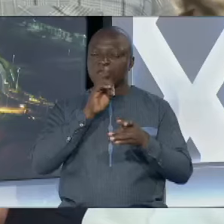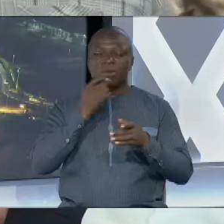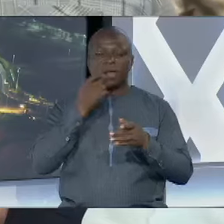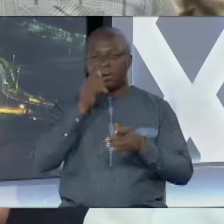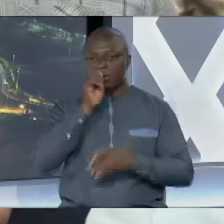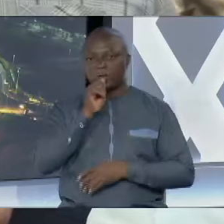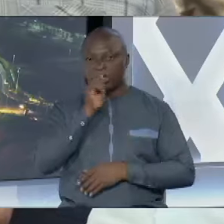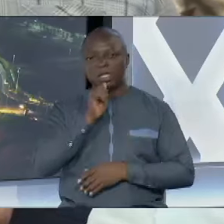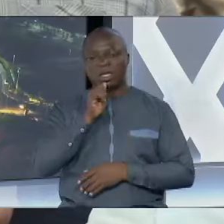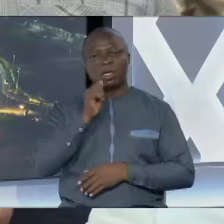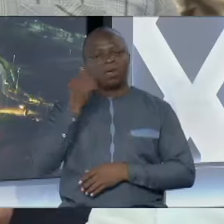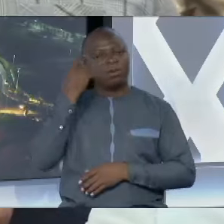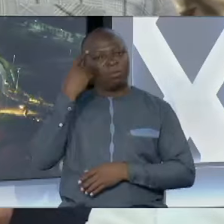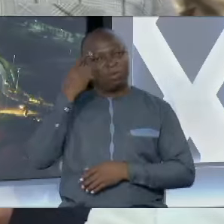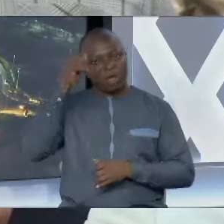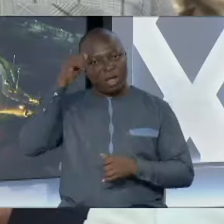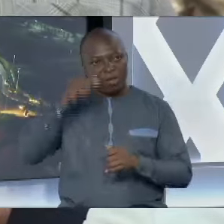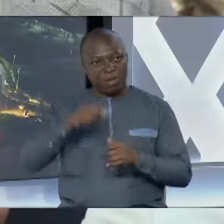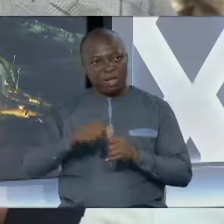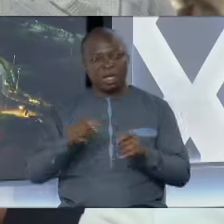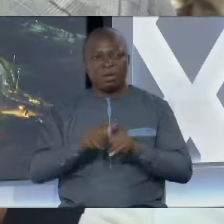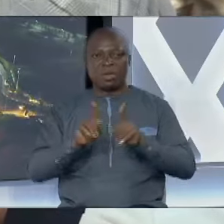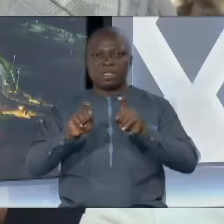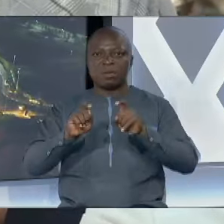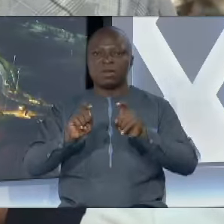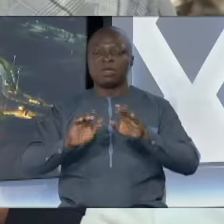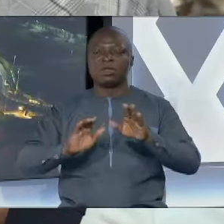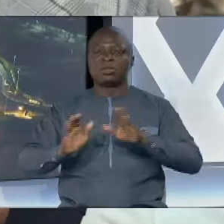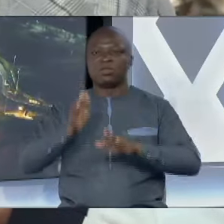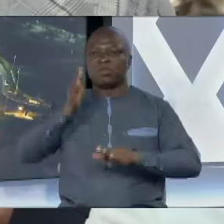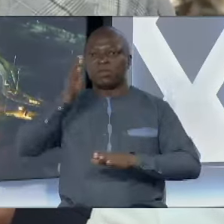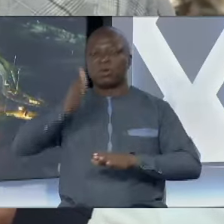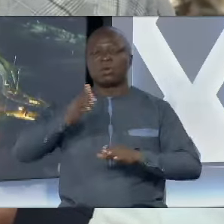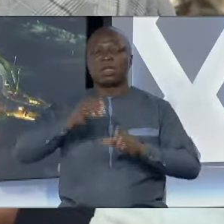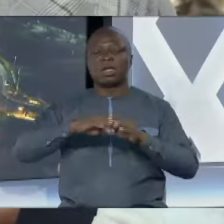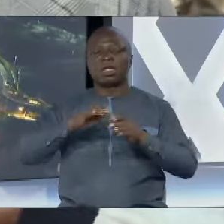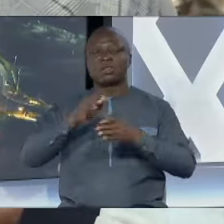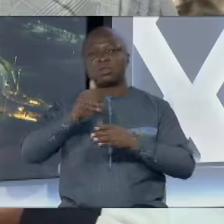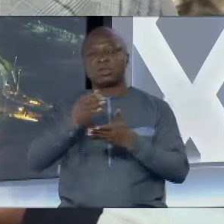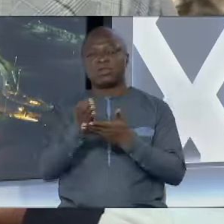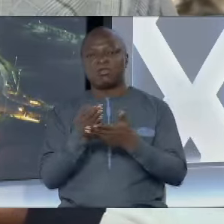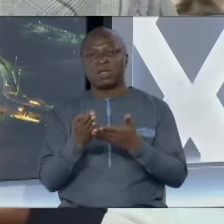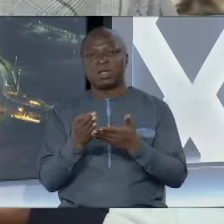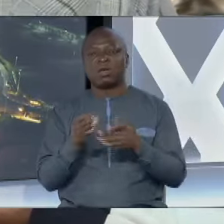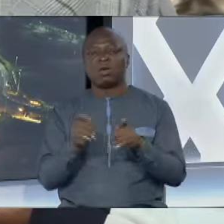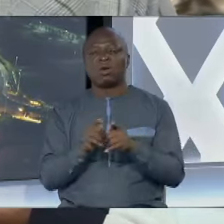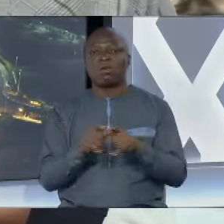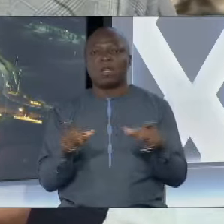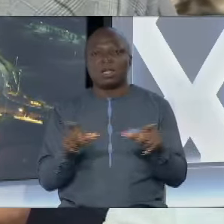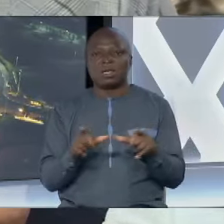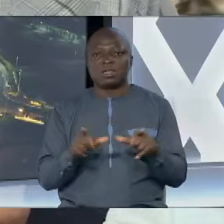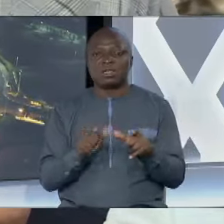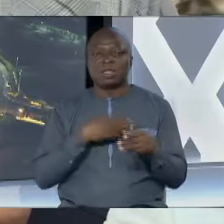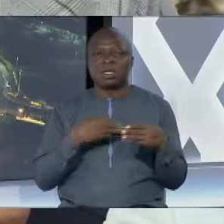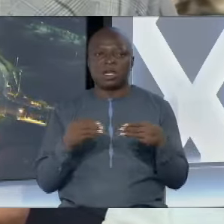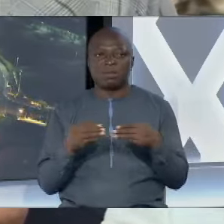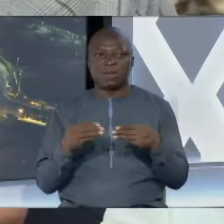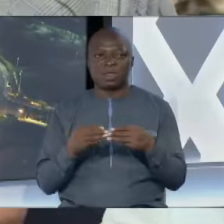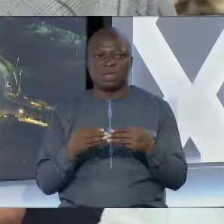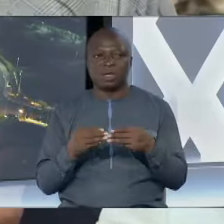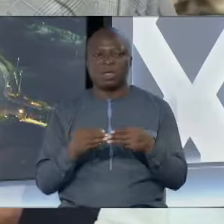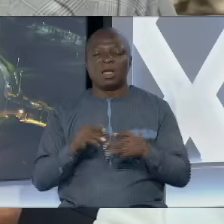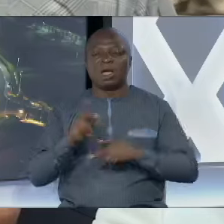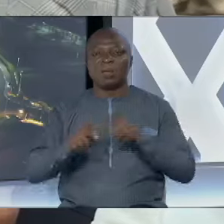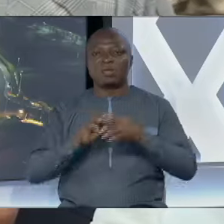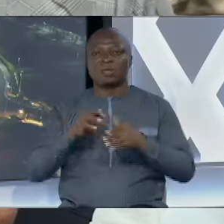Et pour rappel, les mêmes examens désormais se dérouleront dans les autres filières, comme la licence et les masters à compter de